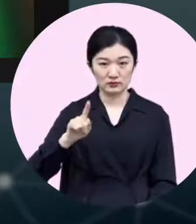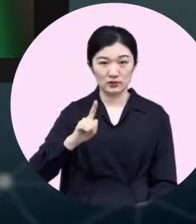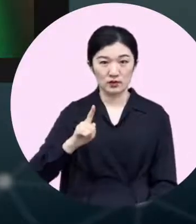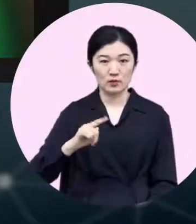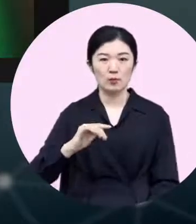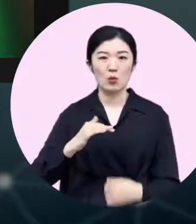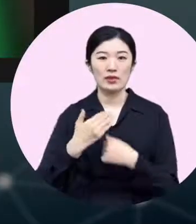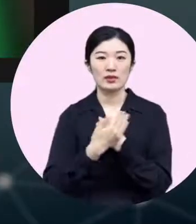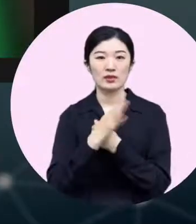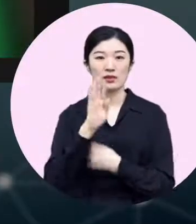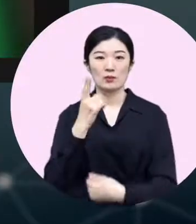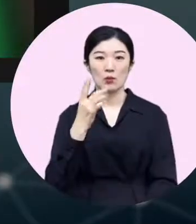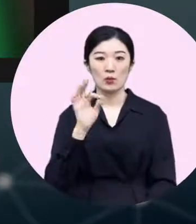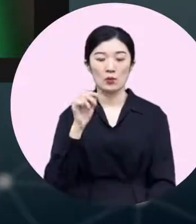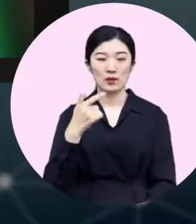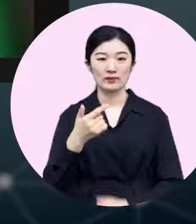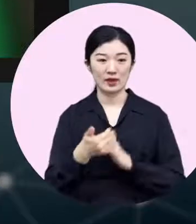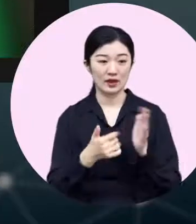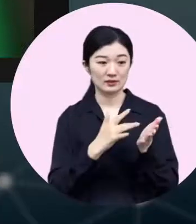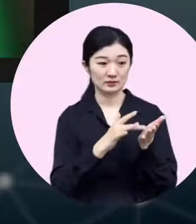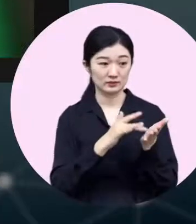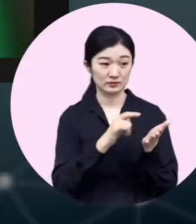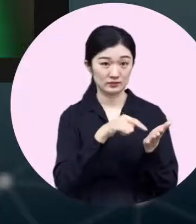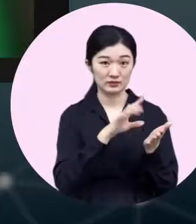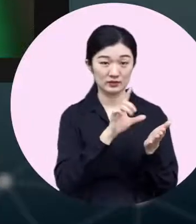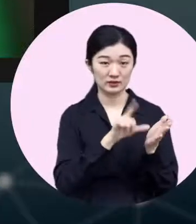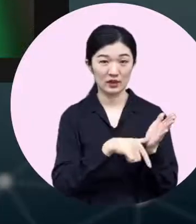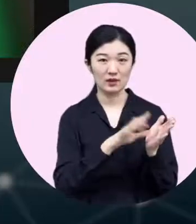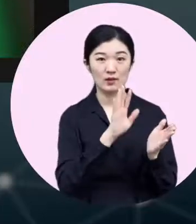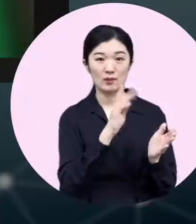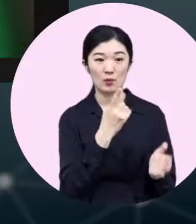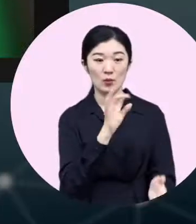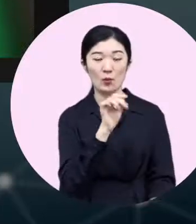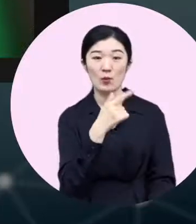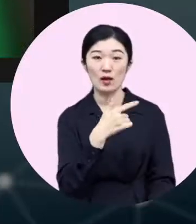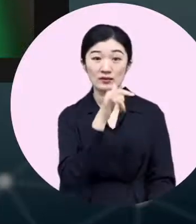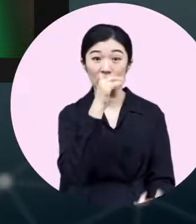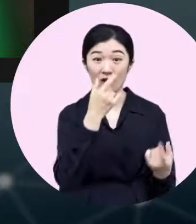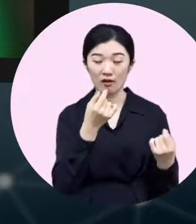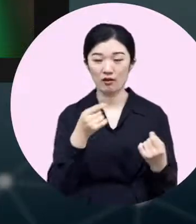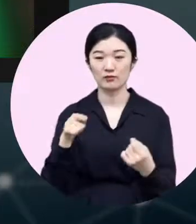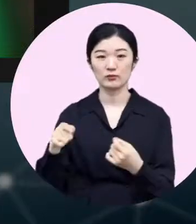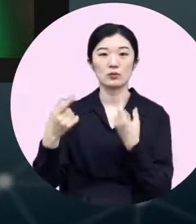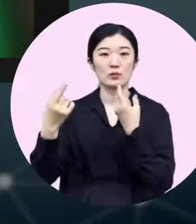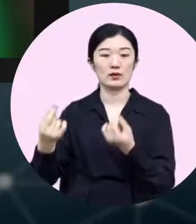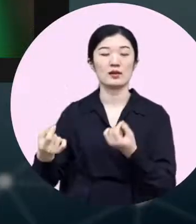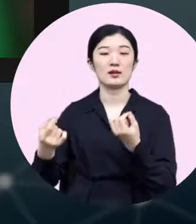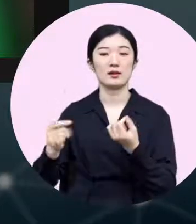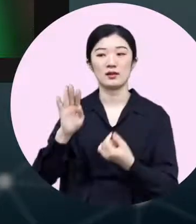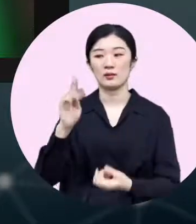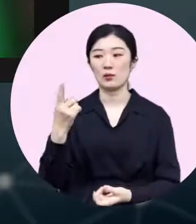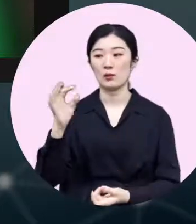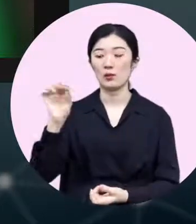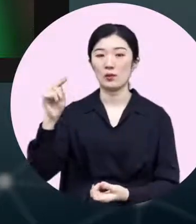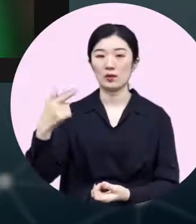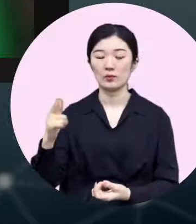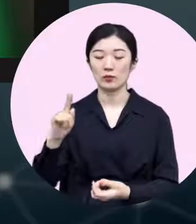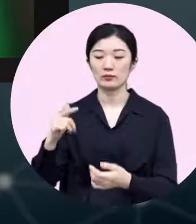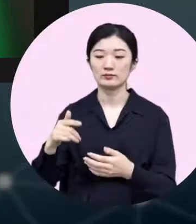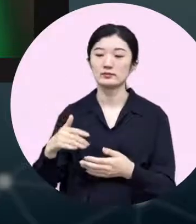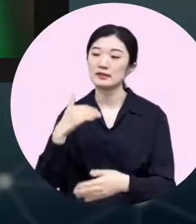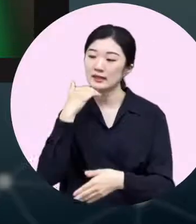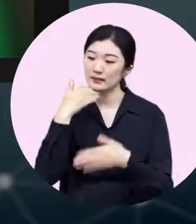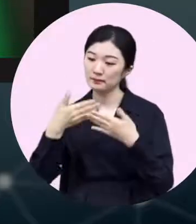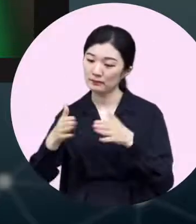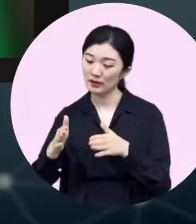또 여기에도 있죠. 아까 스마트폰에서도 보안 메뉴가 있었어요. 그래서 보안을 눌러 보시면 동일하게 이제 대기실 사용 이런